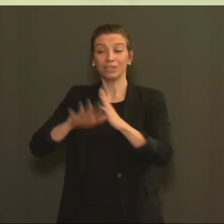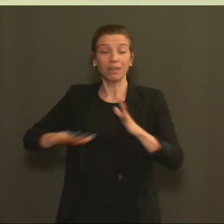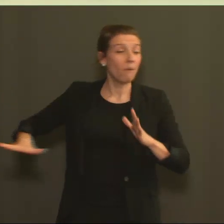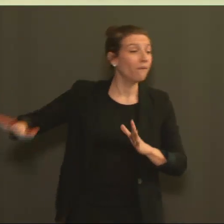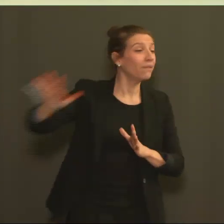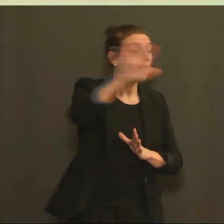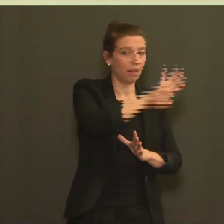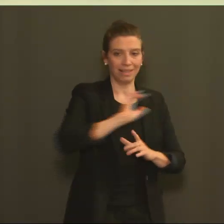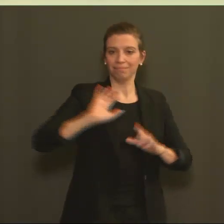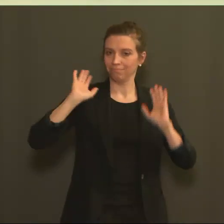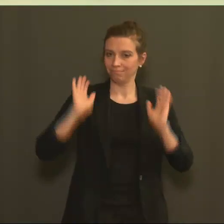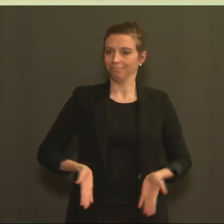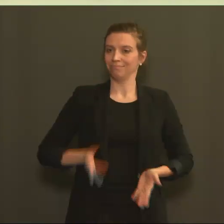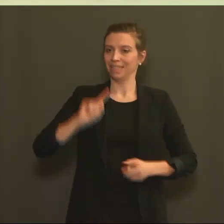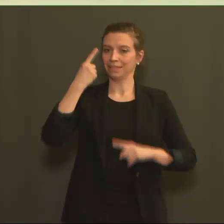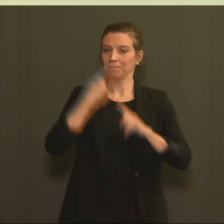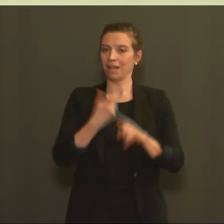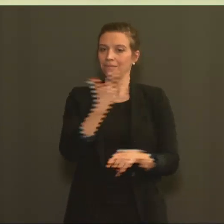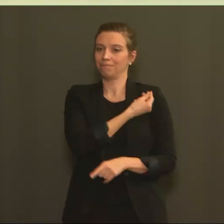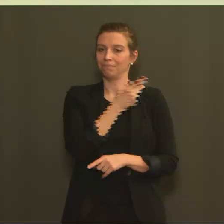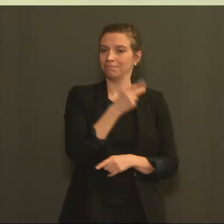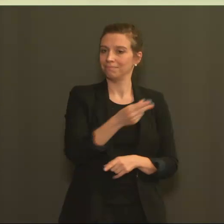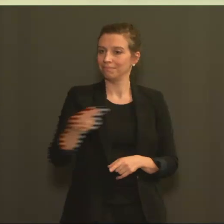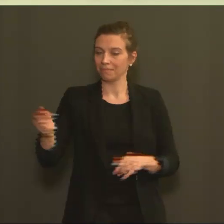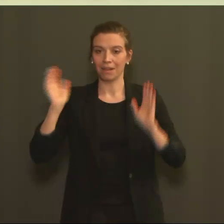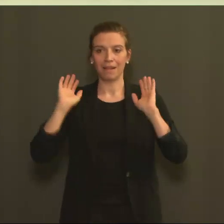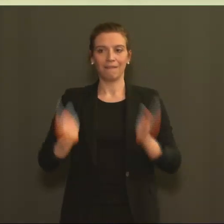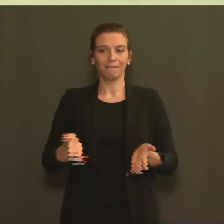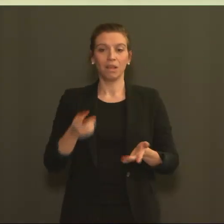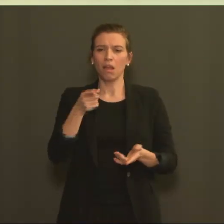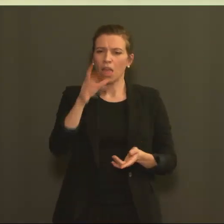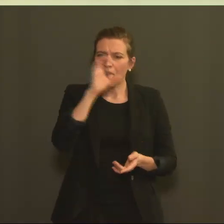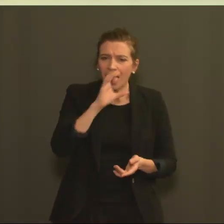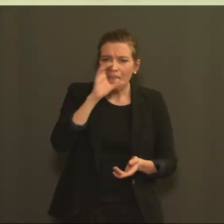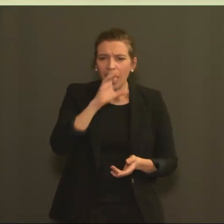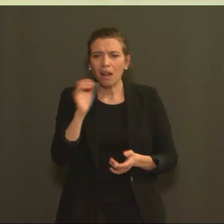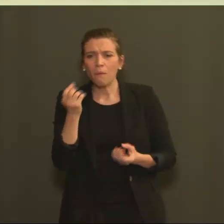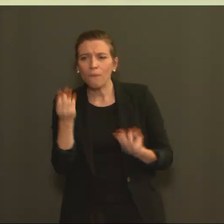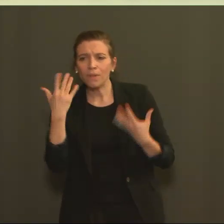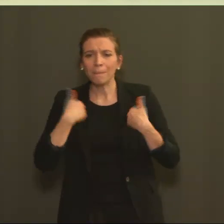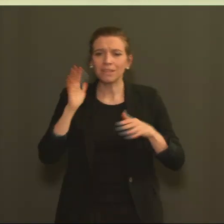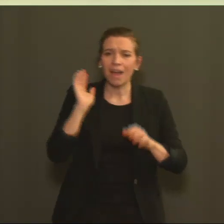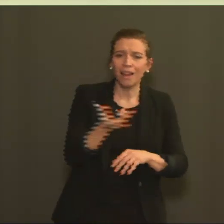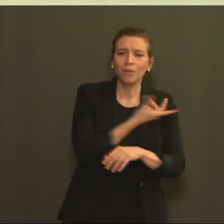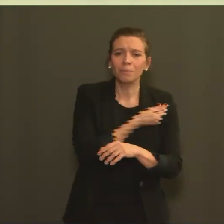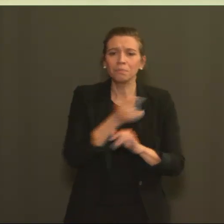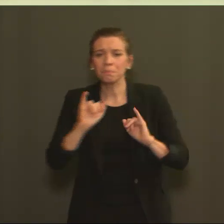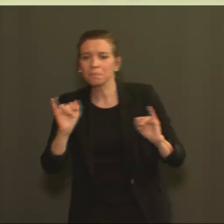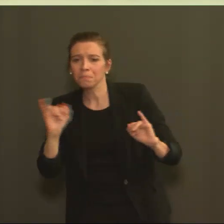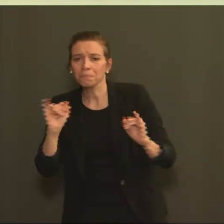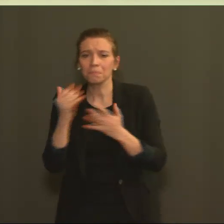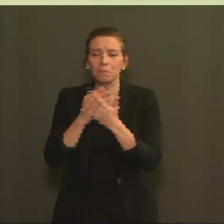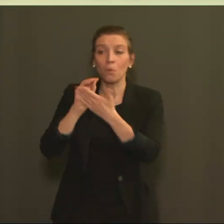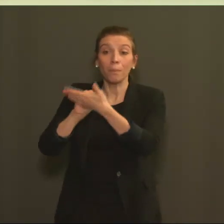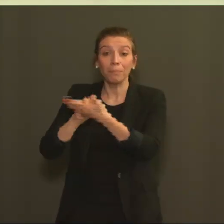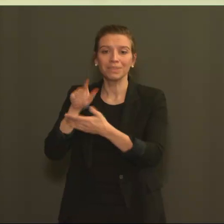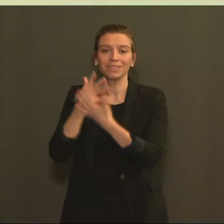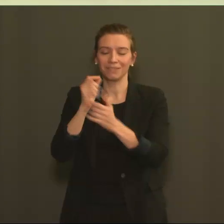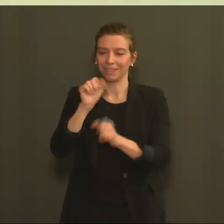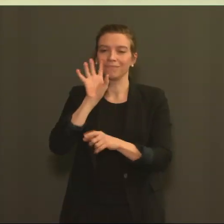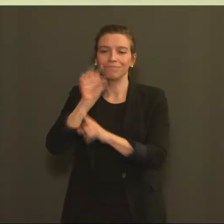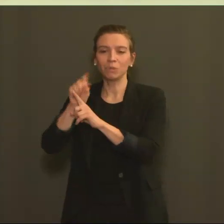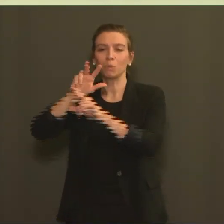dashboard van c en samen bij de 30 tot 60 jarige en de kinderen jong en de kinderen